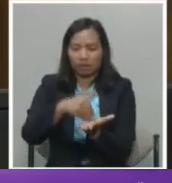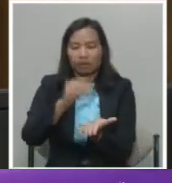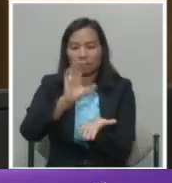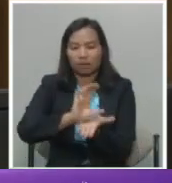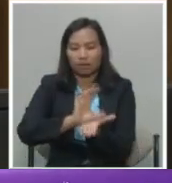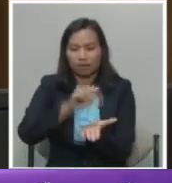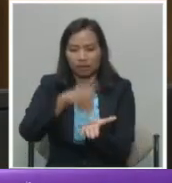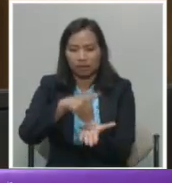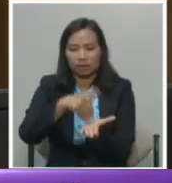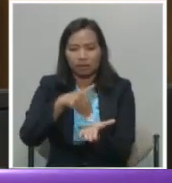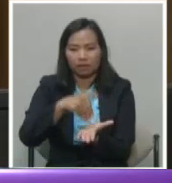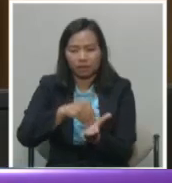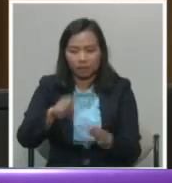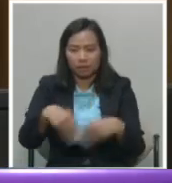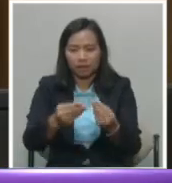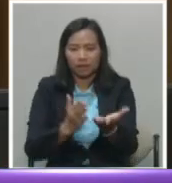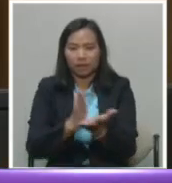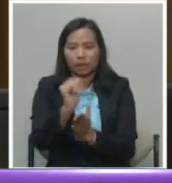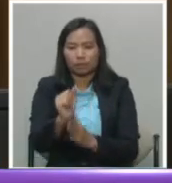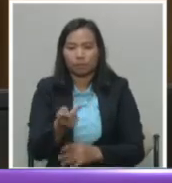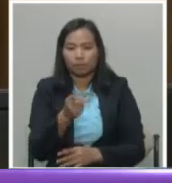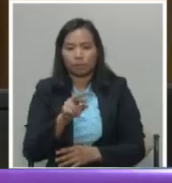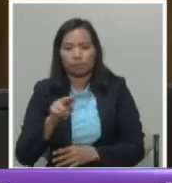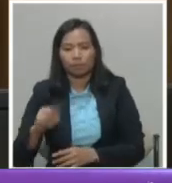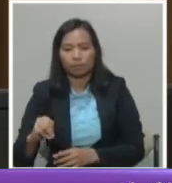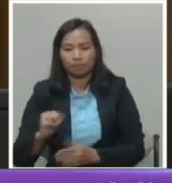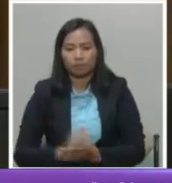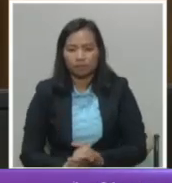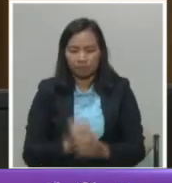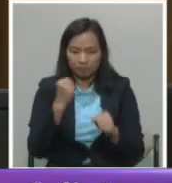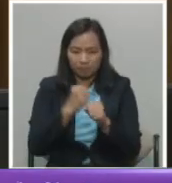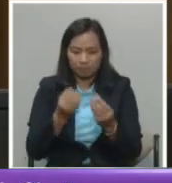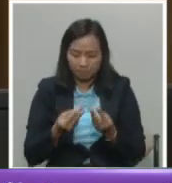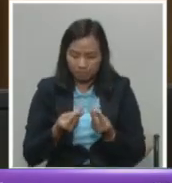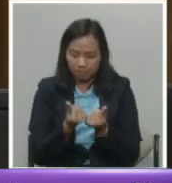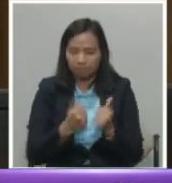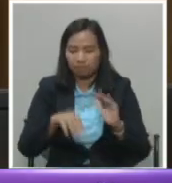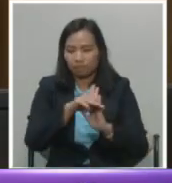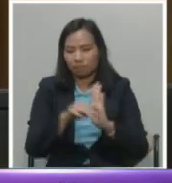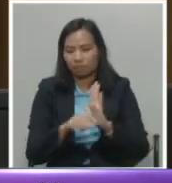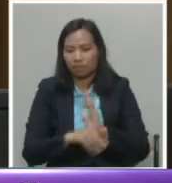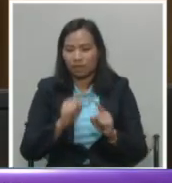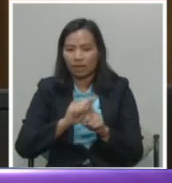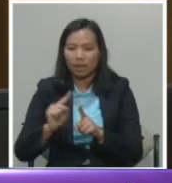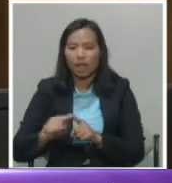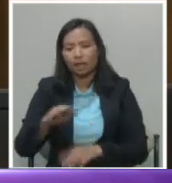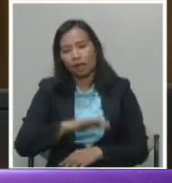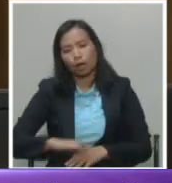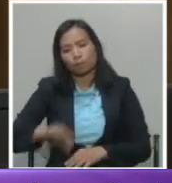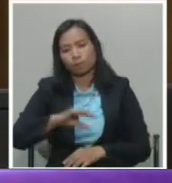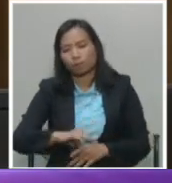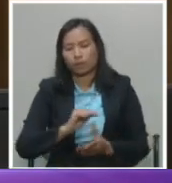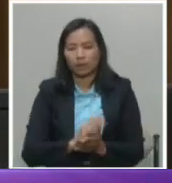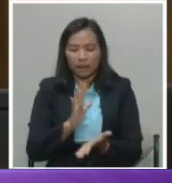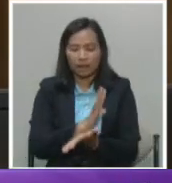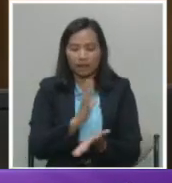นคือการใช้งบกลางแต่การใช้งบกลางต้องผ่านคณะรัฐมนตรีนะครับมีการทำรายละเอียดต่างๆทั้งหมดนะแผนรายละเอียดไม่ใช่กระดาษ2